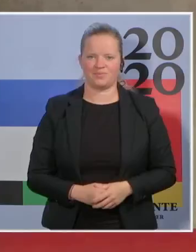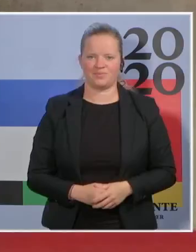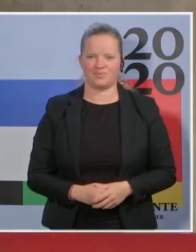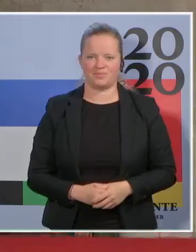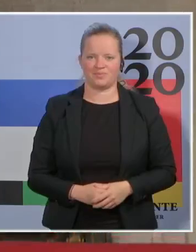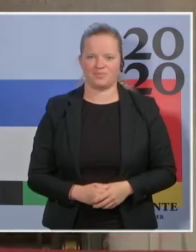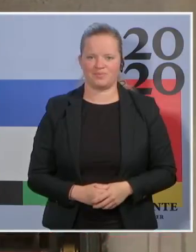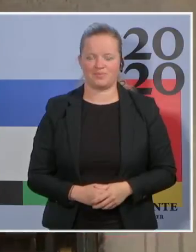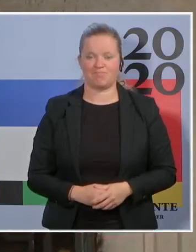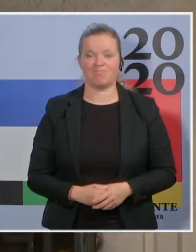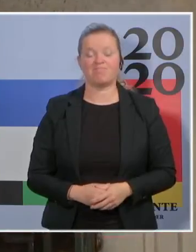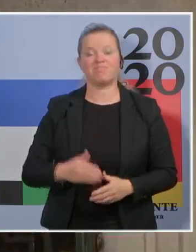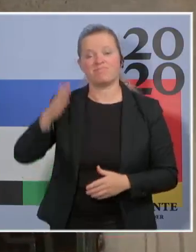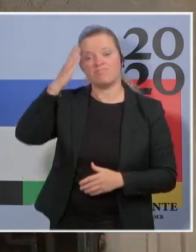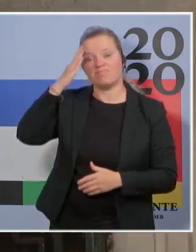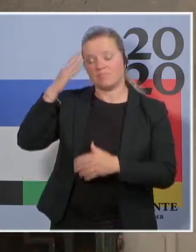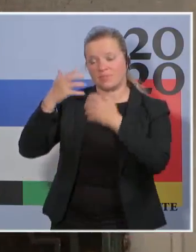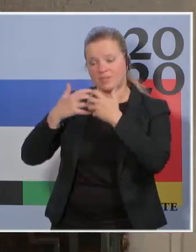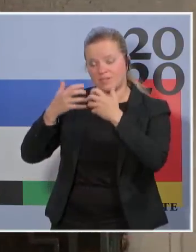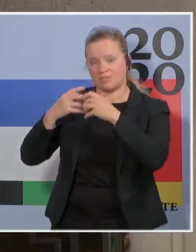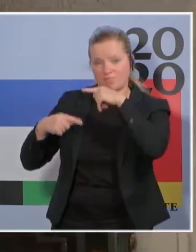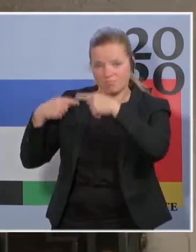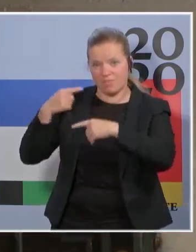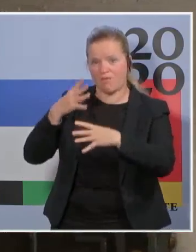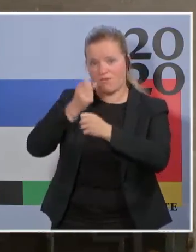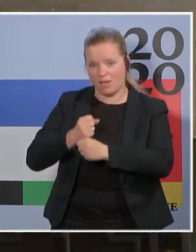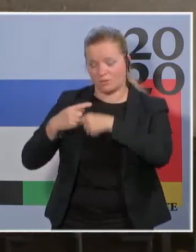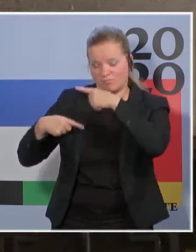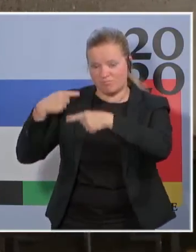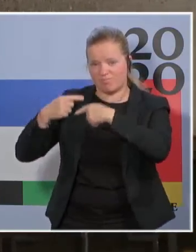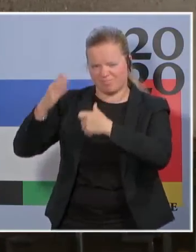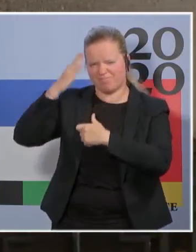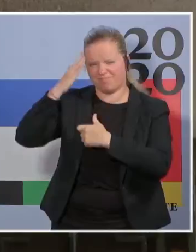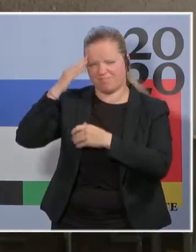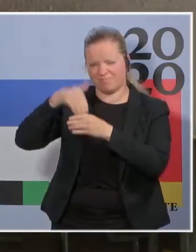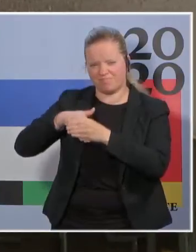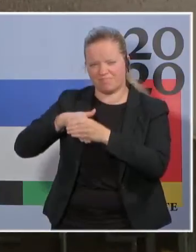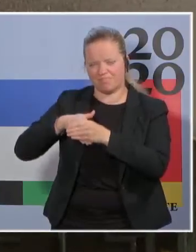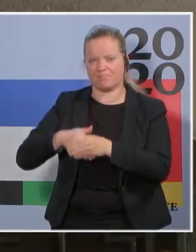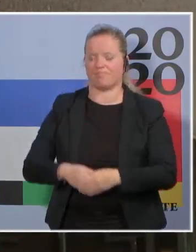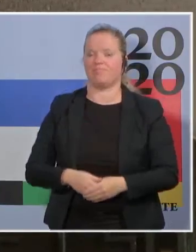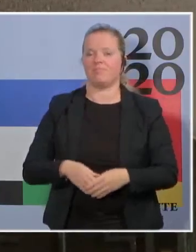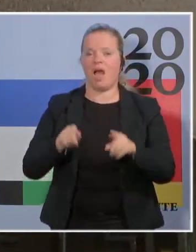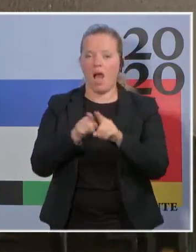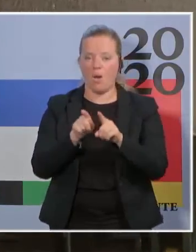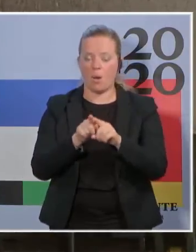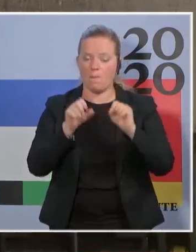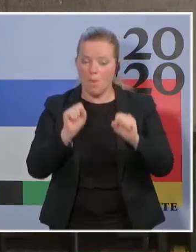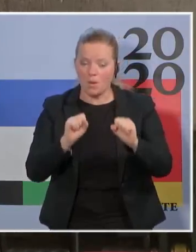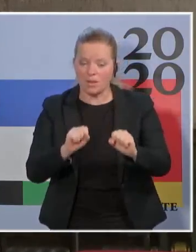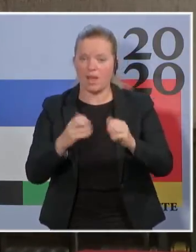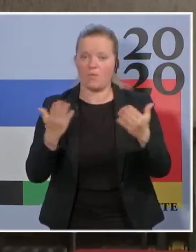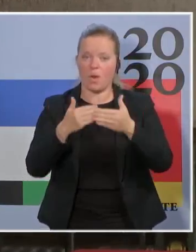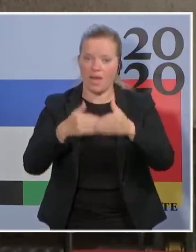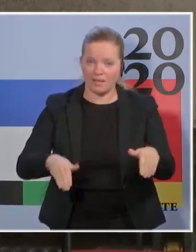Das Wissen über die Geschichte und Entwicklung unserer Verfassung, das Verständnis für ihre Möglichkeiten, aber auch ihre